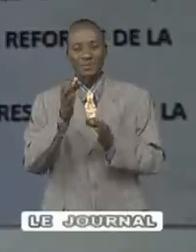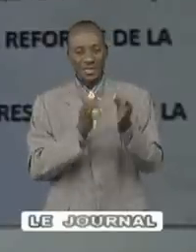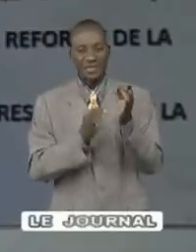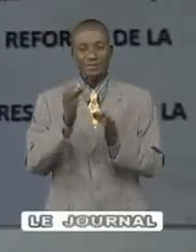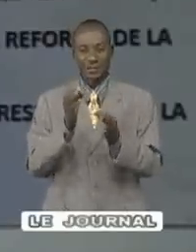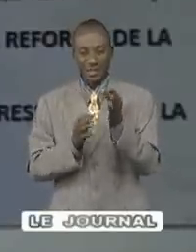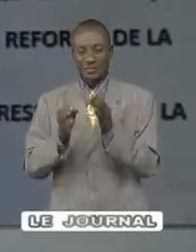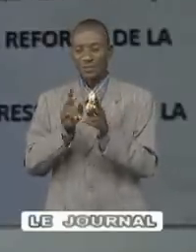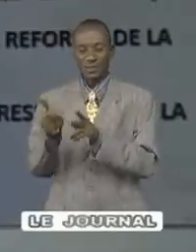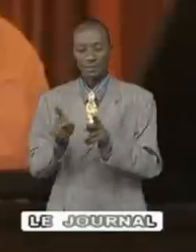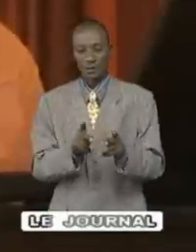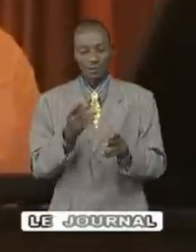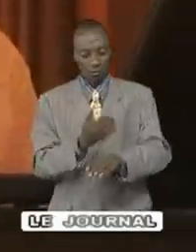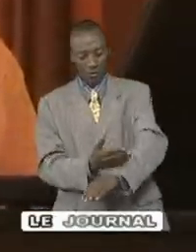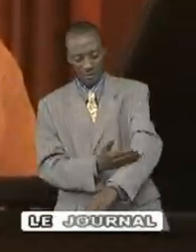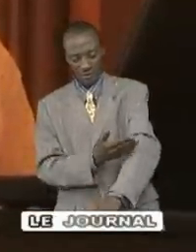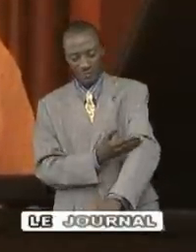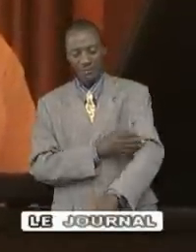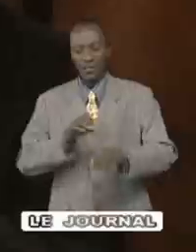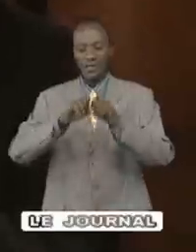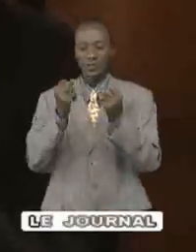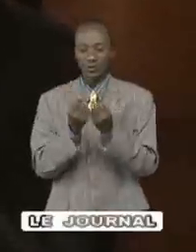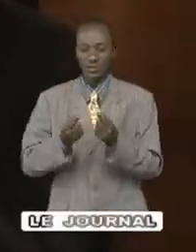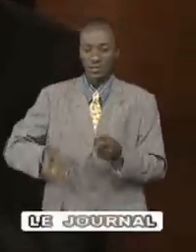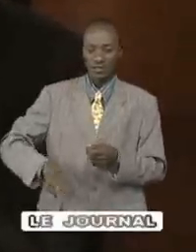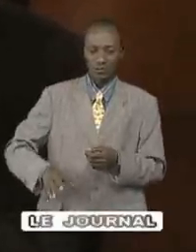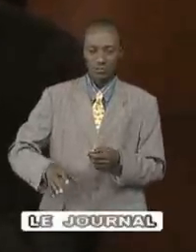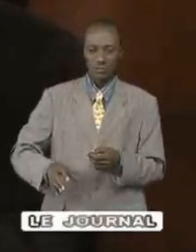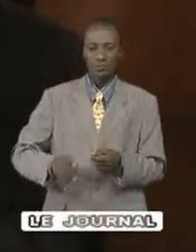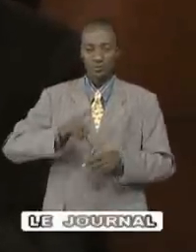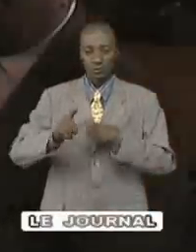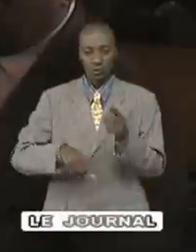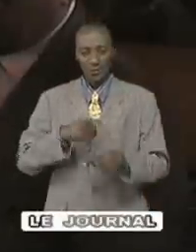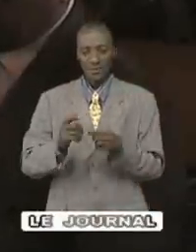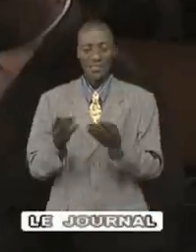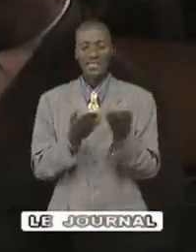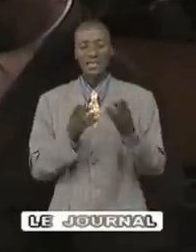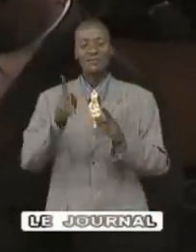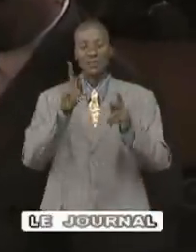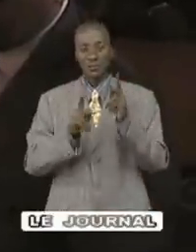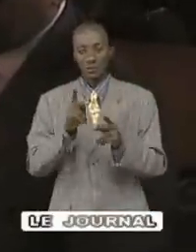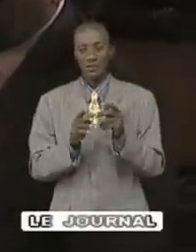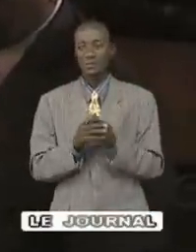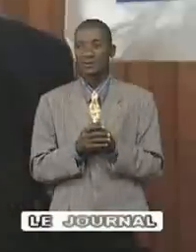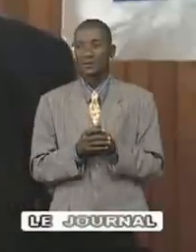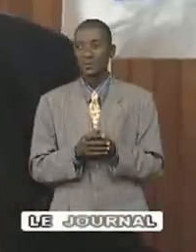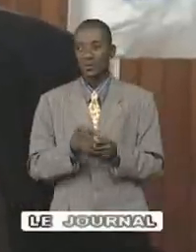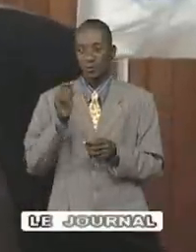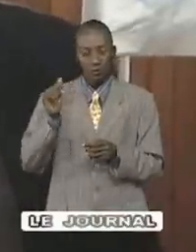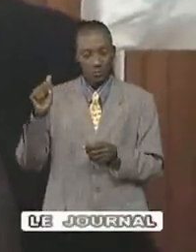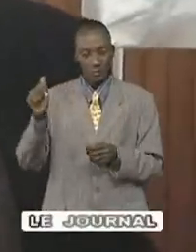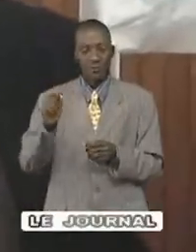plan de redressement de la Régie des Eaux, une opportunité pour la relance des services publics. À ce sujet, l'orateur s'est planché